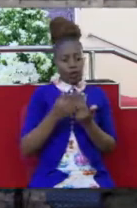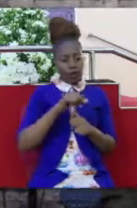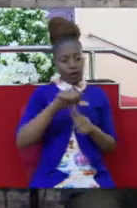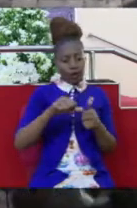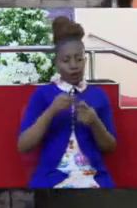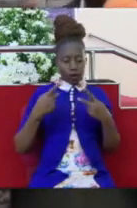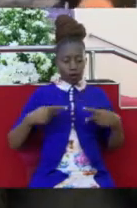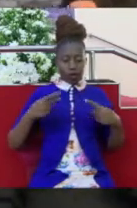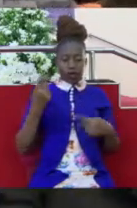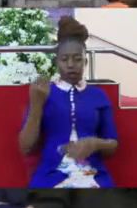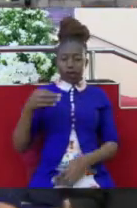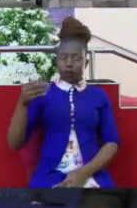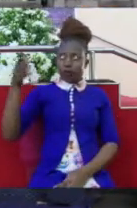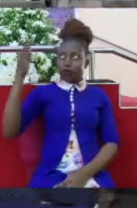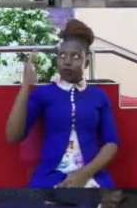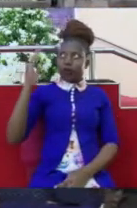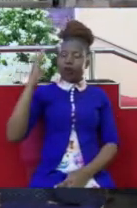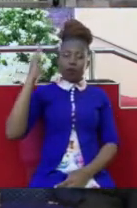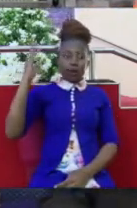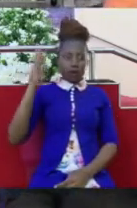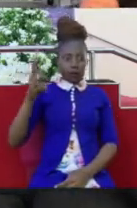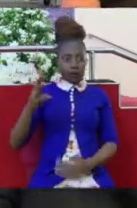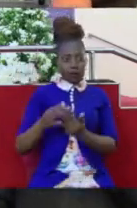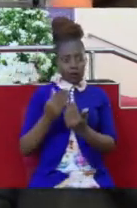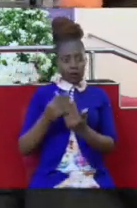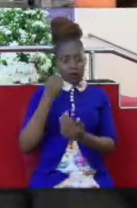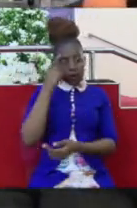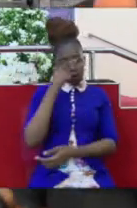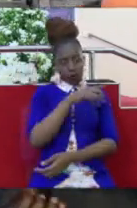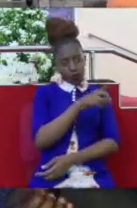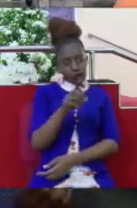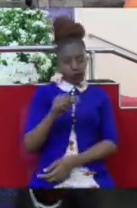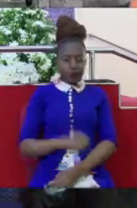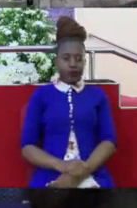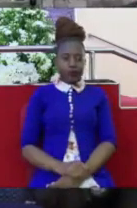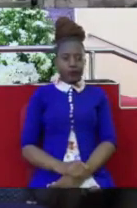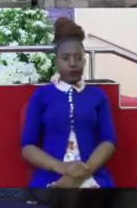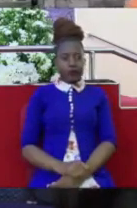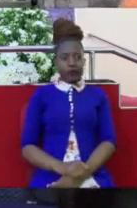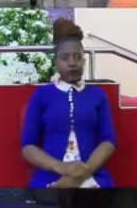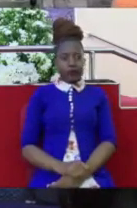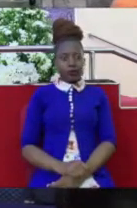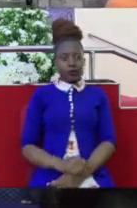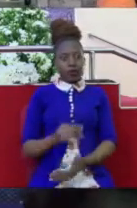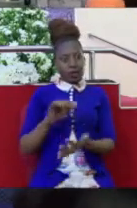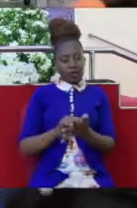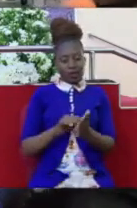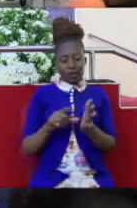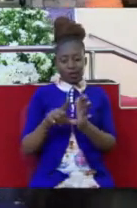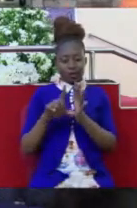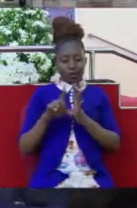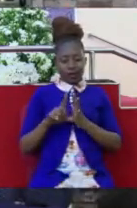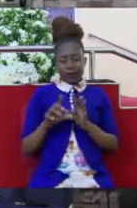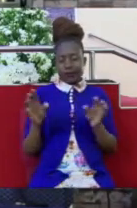you. Atakushughulikia pia wewe. That's not a loan. Hiyo sio kuchukua loan. That is called